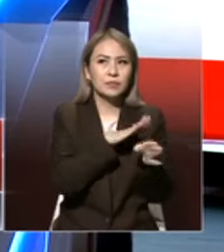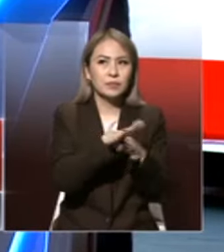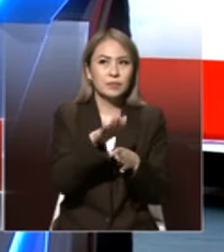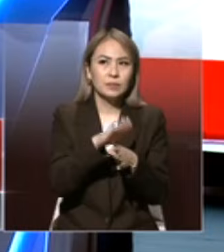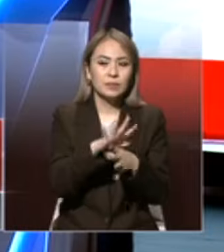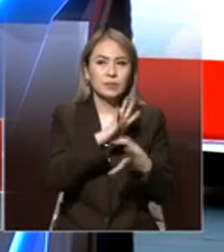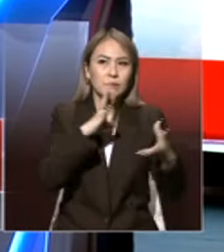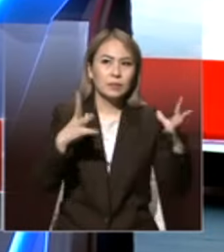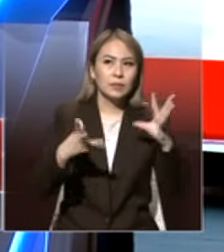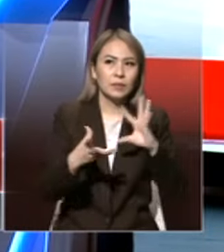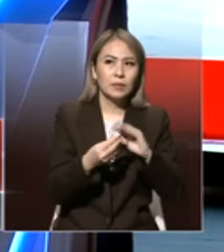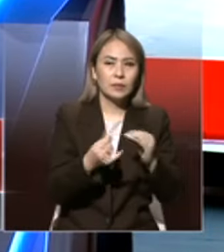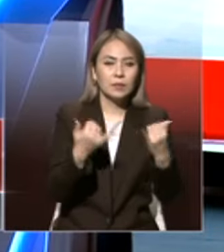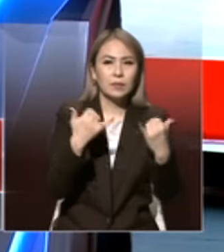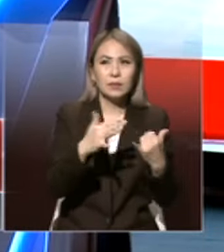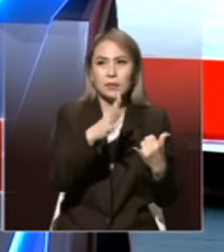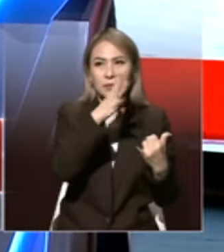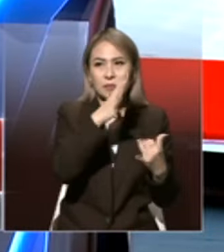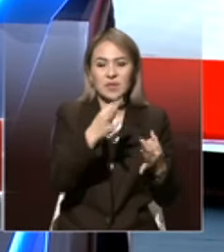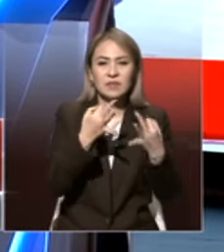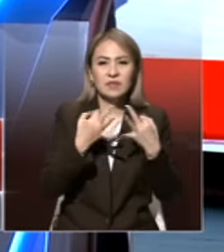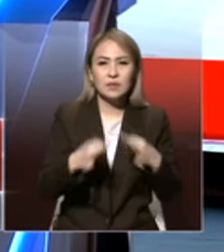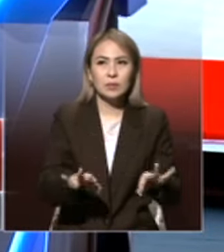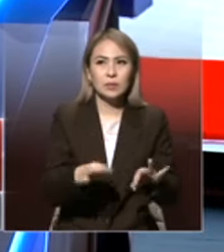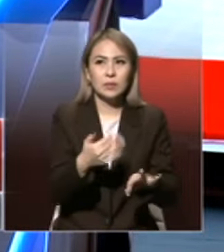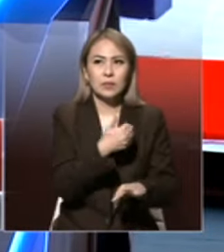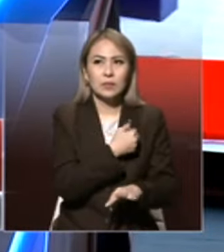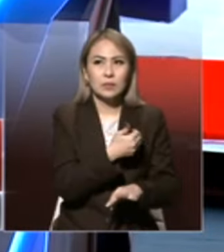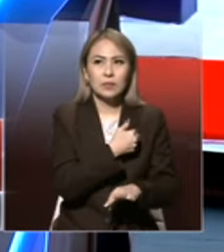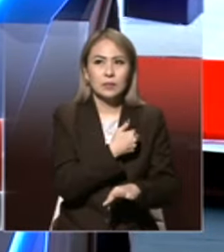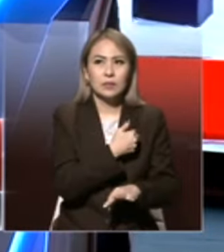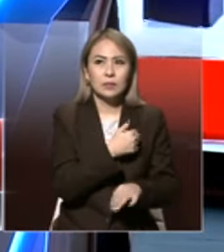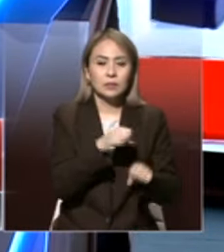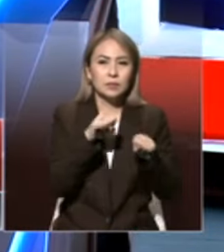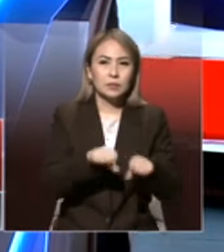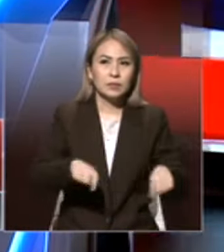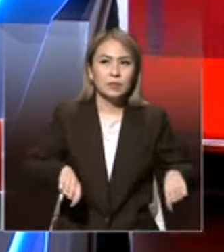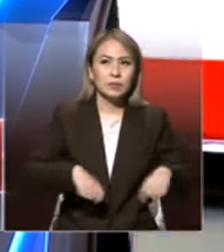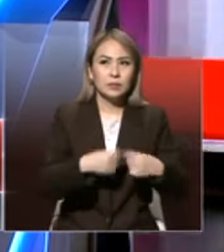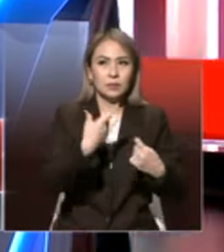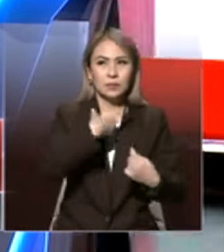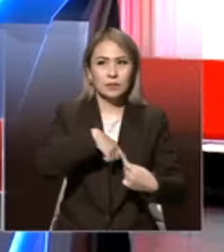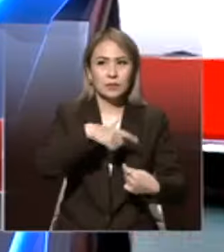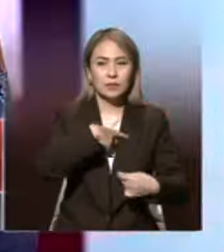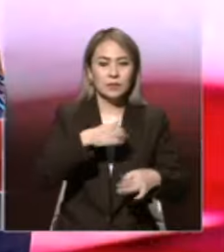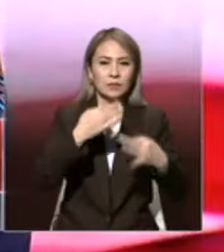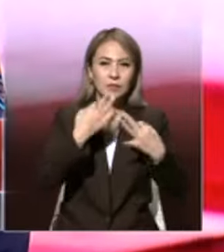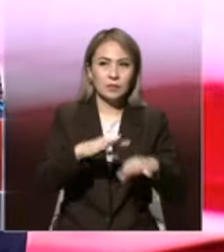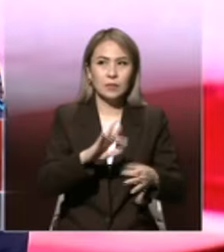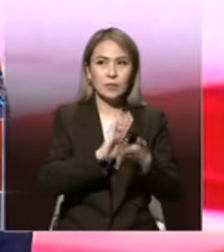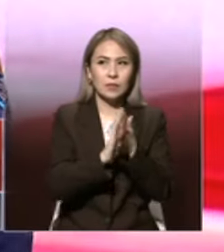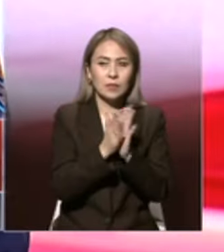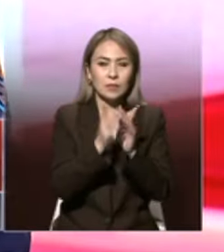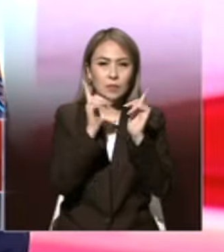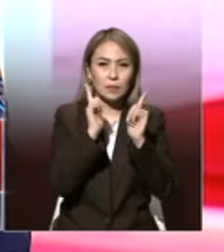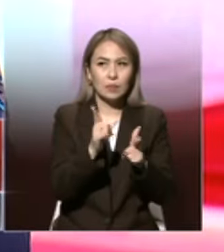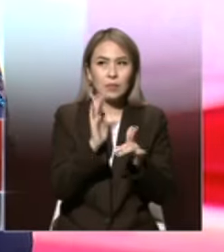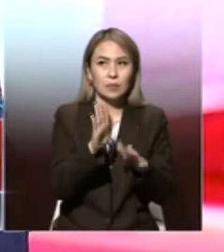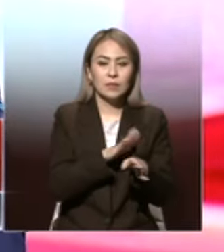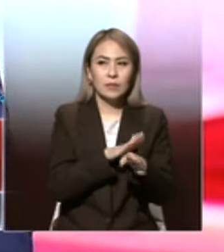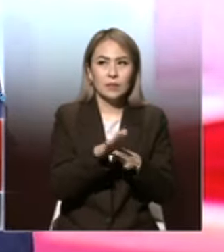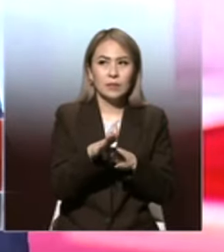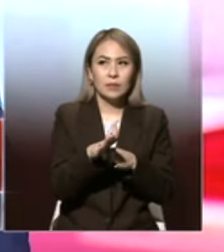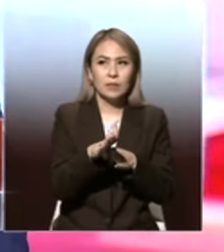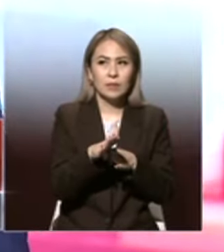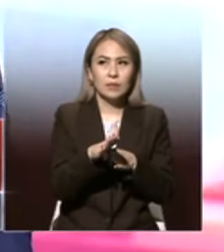Және бұның барлығы қазіргі таңда ерікті түрде, егер жаңағы құқық бұзушы өзі ерікті түрде келіссе ғана онымен жүргізіледі.